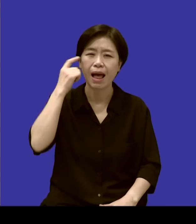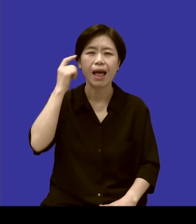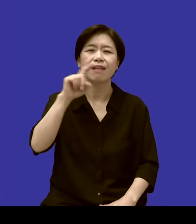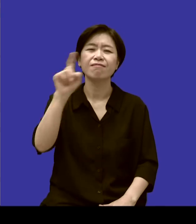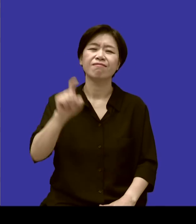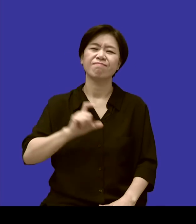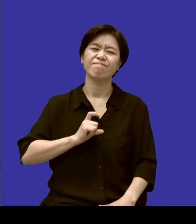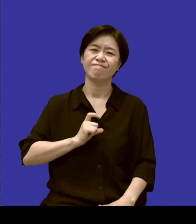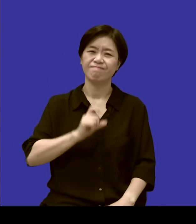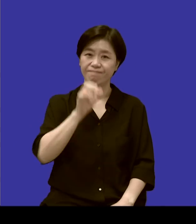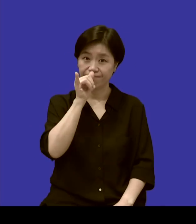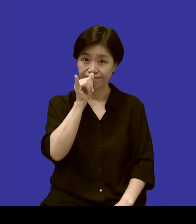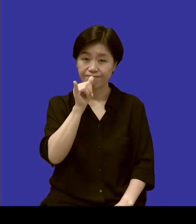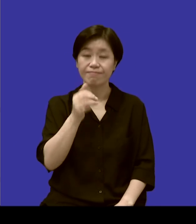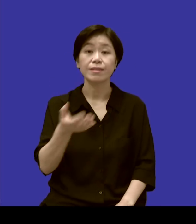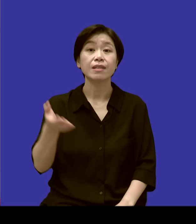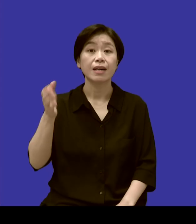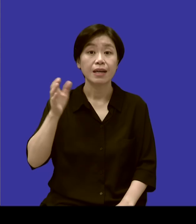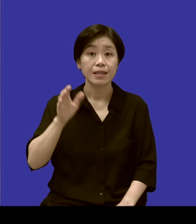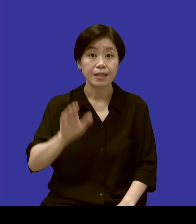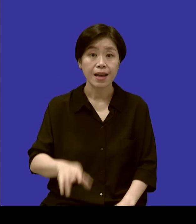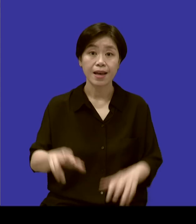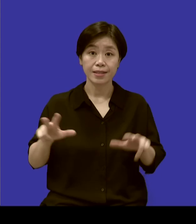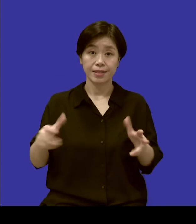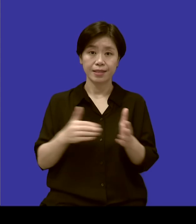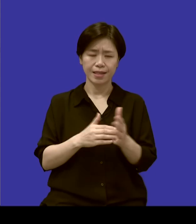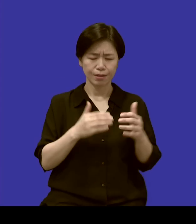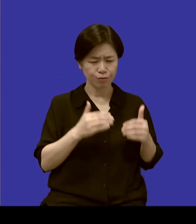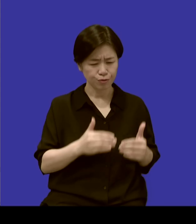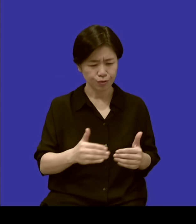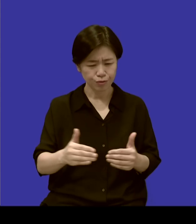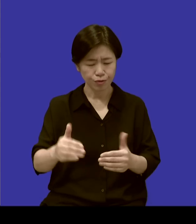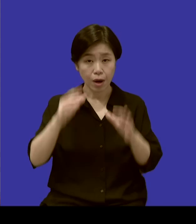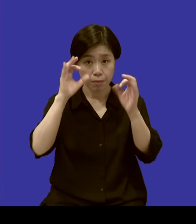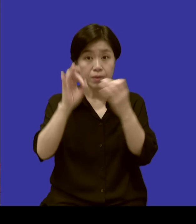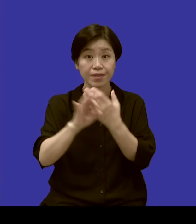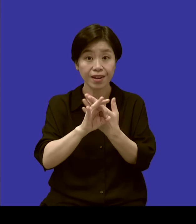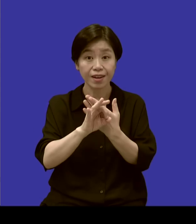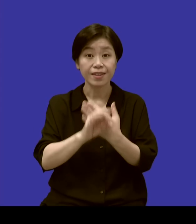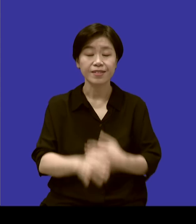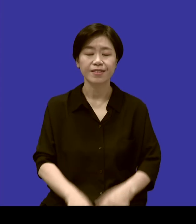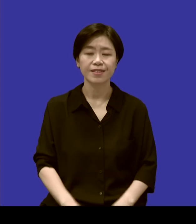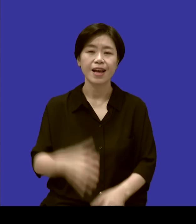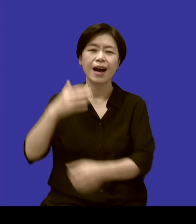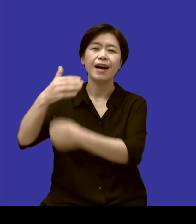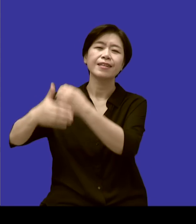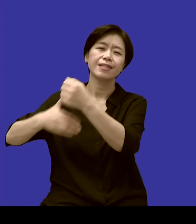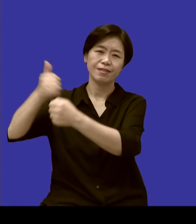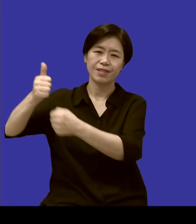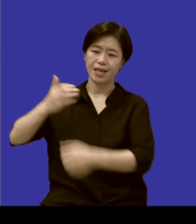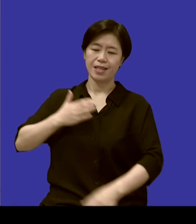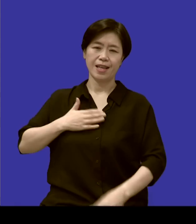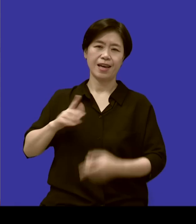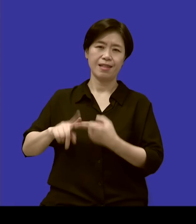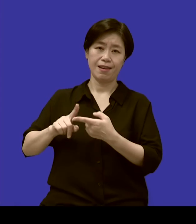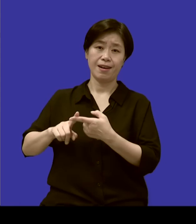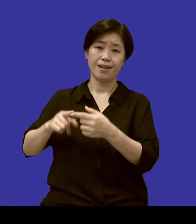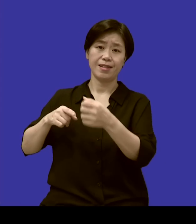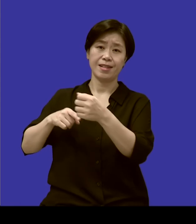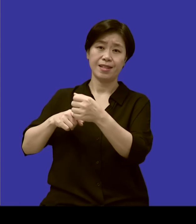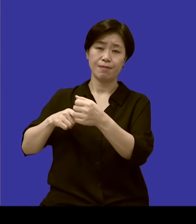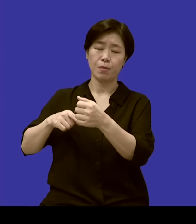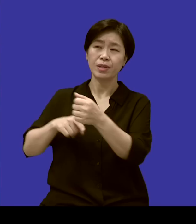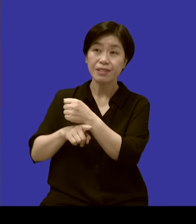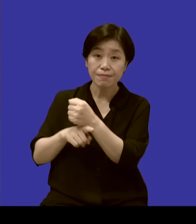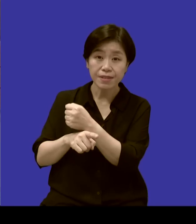근데 이렇게 되어지는 과정을 보면 한 스텝씩 한 스텝씩 하나님이 그 음성대로